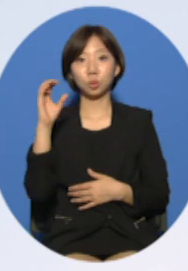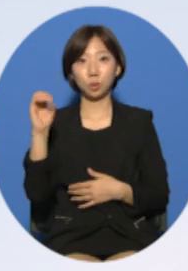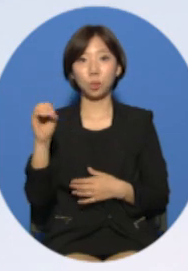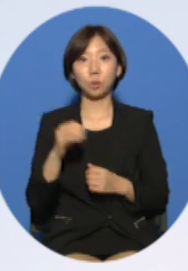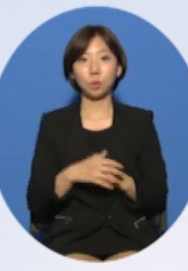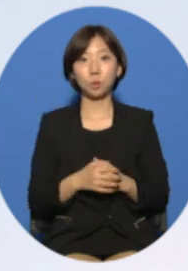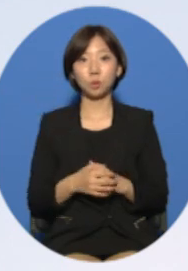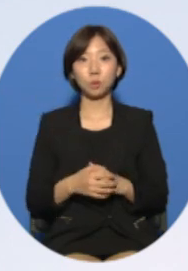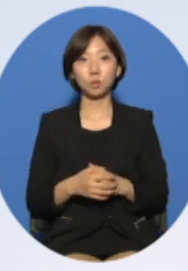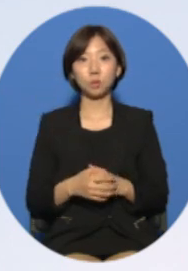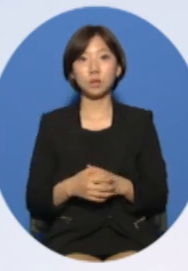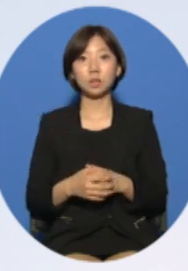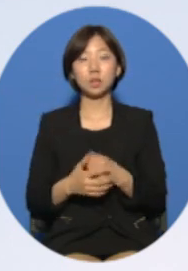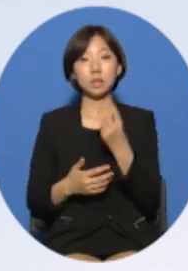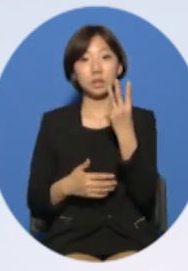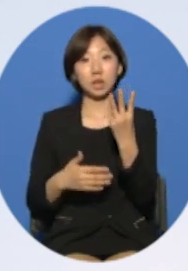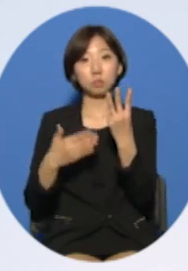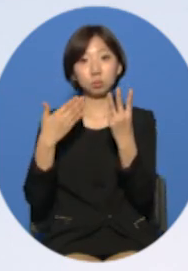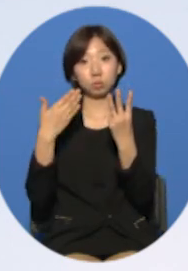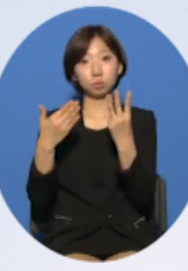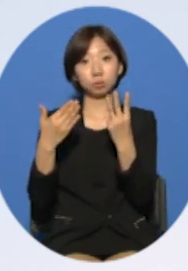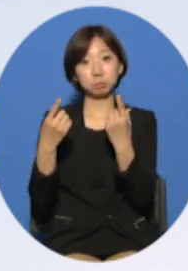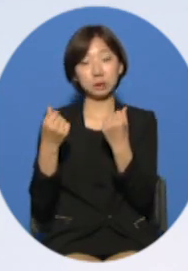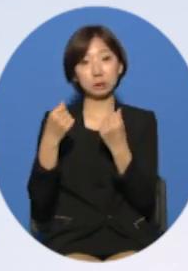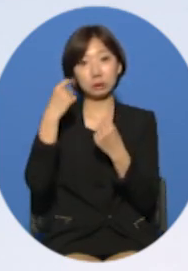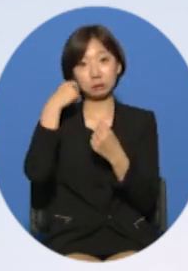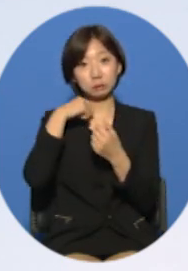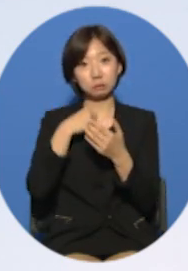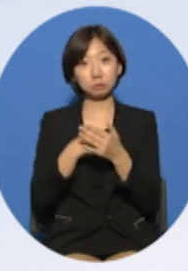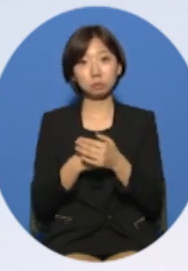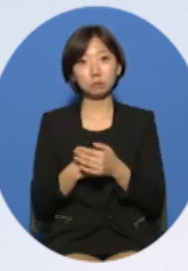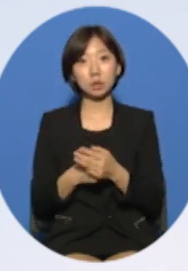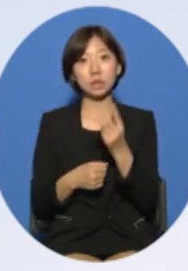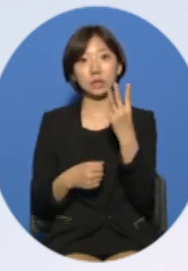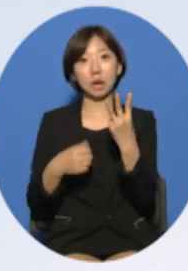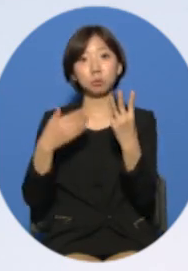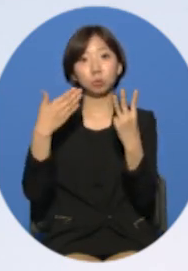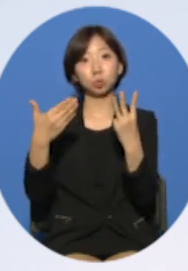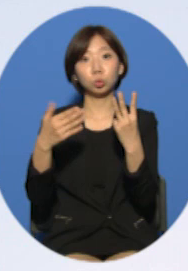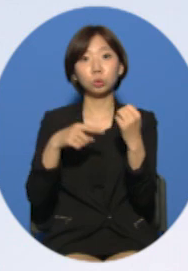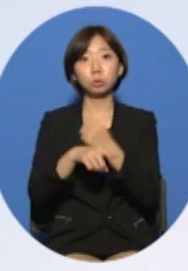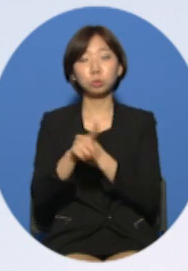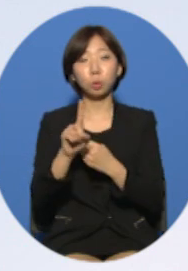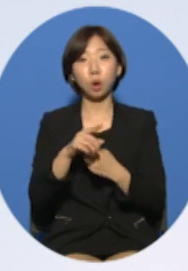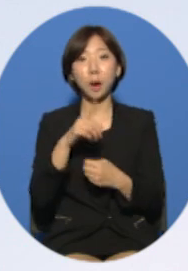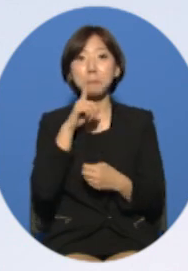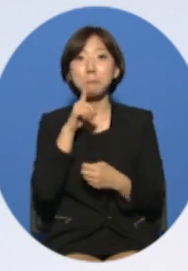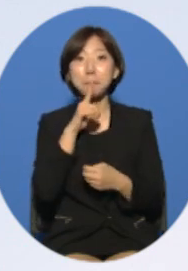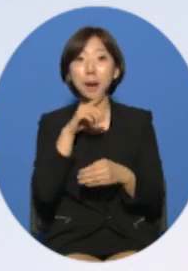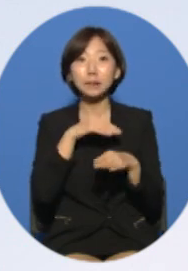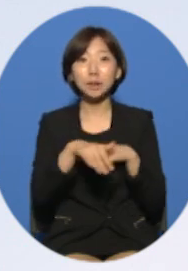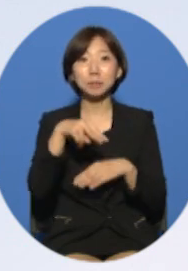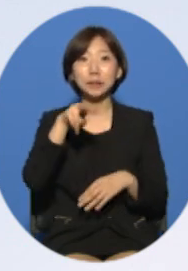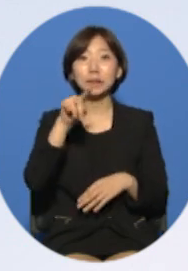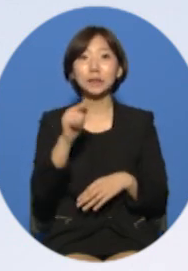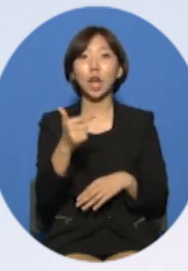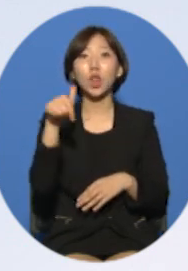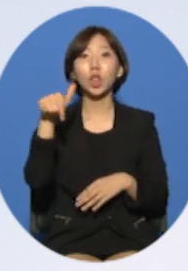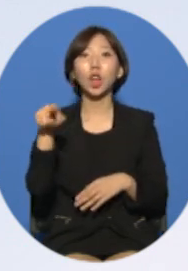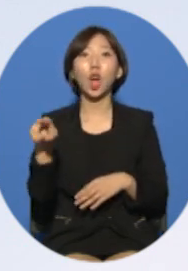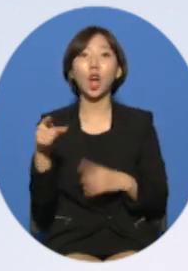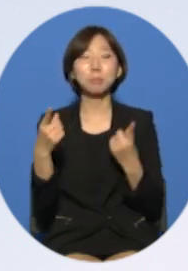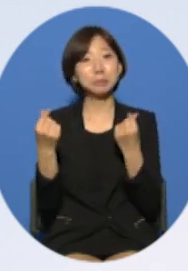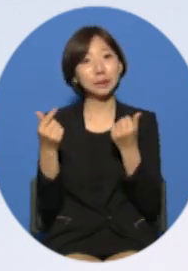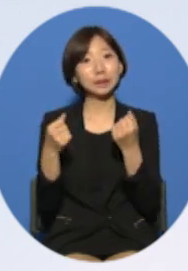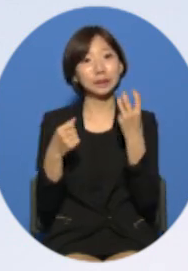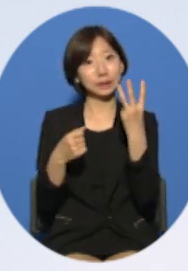39입니다. 39. 39가 좀 비슷한 어떻게 생각 예. 안 납니까? 뭐요? 선거. 아, 예. 네, 3구가. 아, 3구 선거요? 선거입니다.